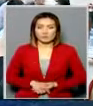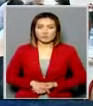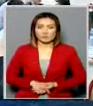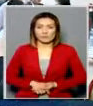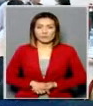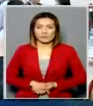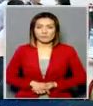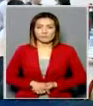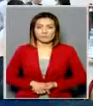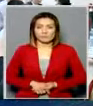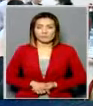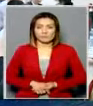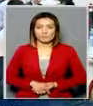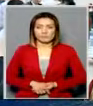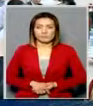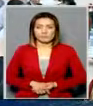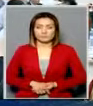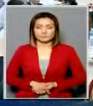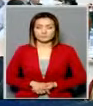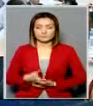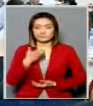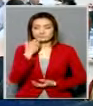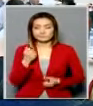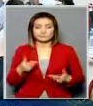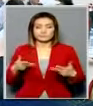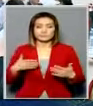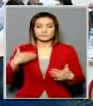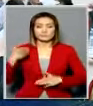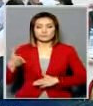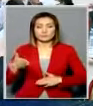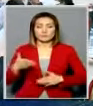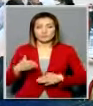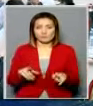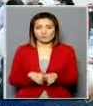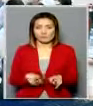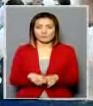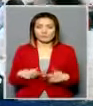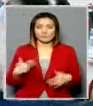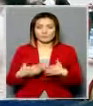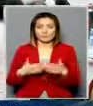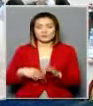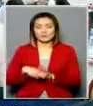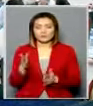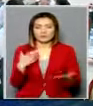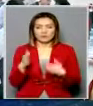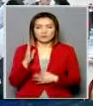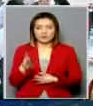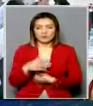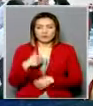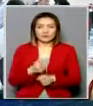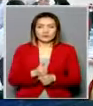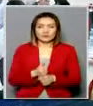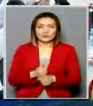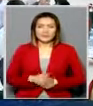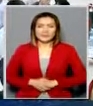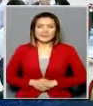түрлі мүмкіндіктерді біз қазір көріп отырмыз. Сол арада менің ойымша болашақта бізде ондай қарым қатынас жақсы болады. Енді ең бастысы